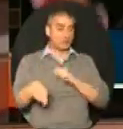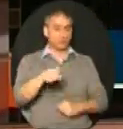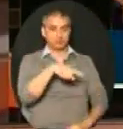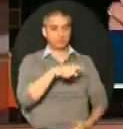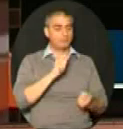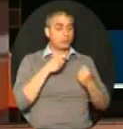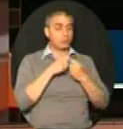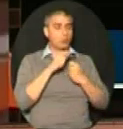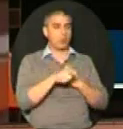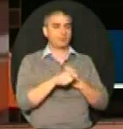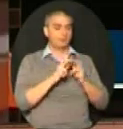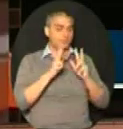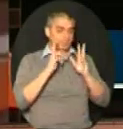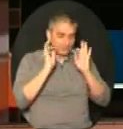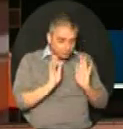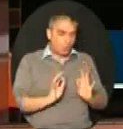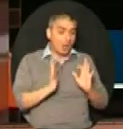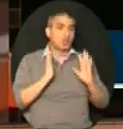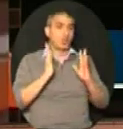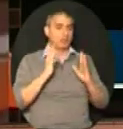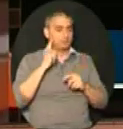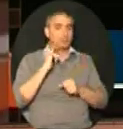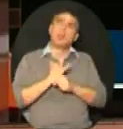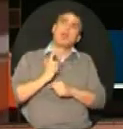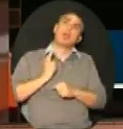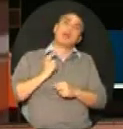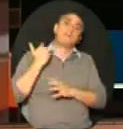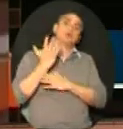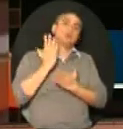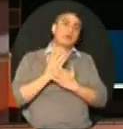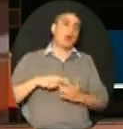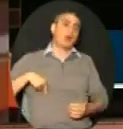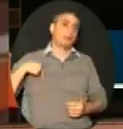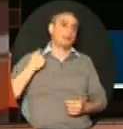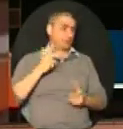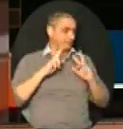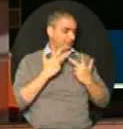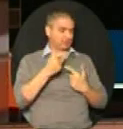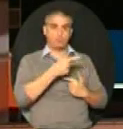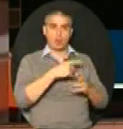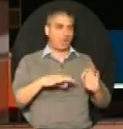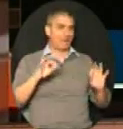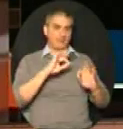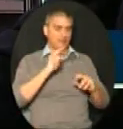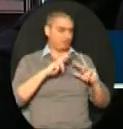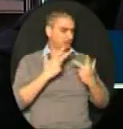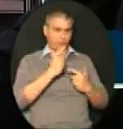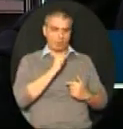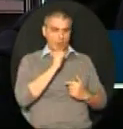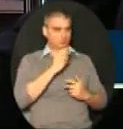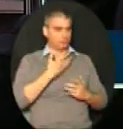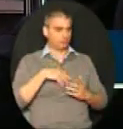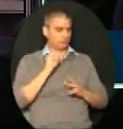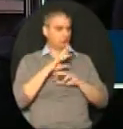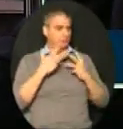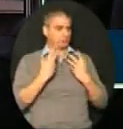האלה תלויים בצורה נוראית, מתייבשים בחוץ כבר הרבה מאוד זמן, והציבור שרוצה שידור